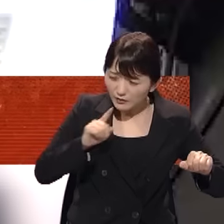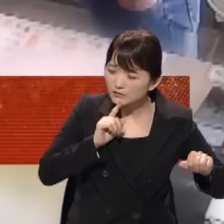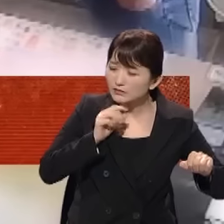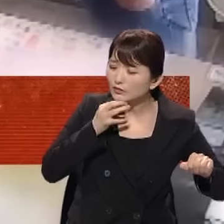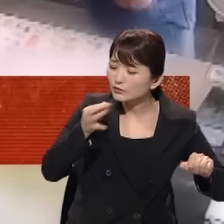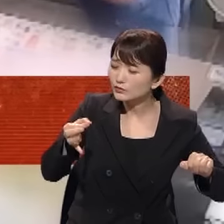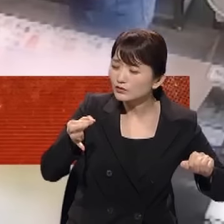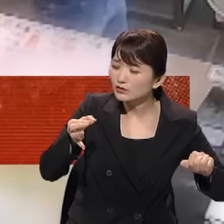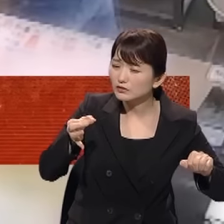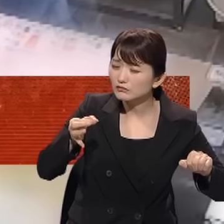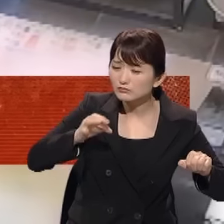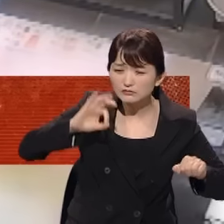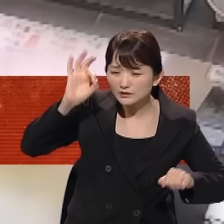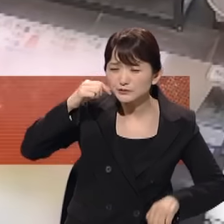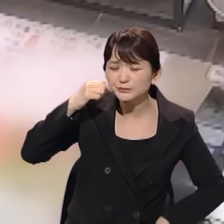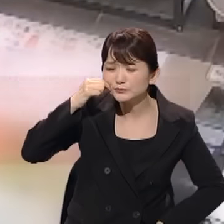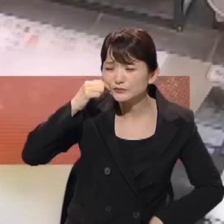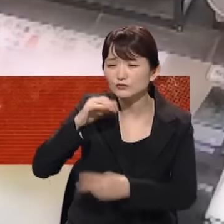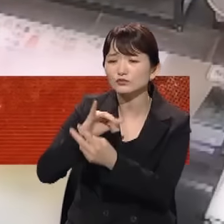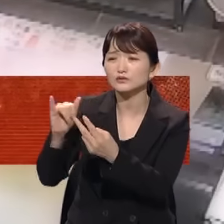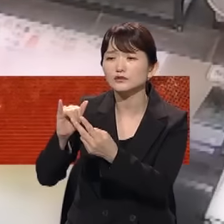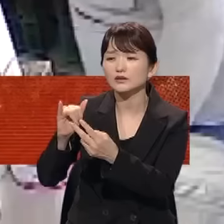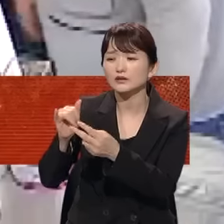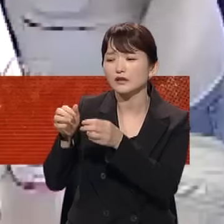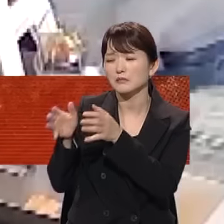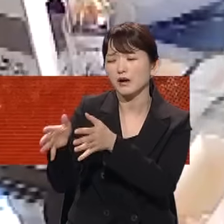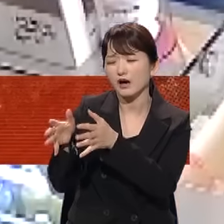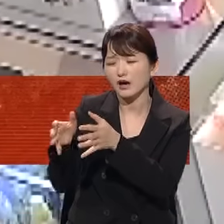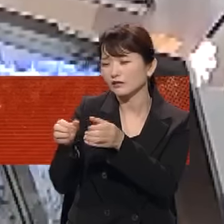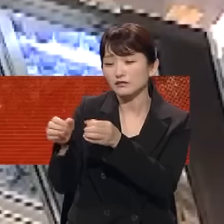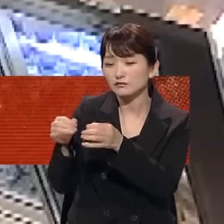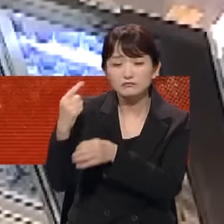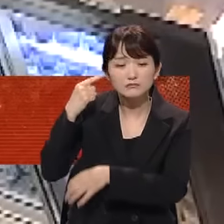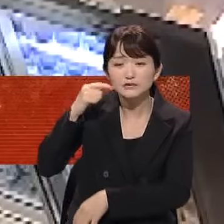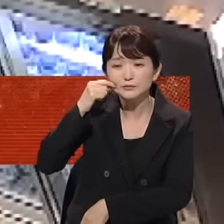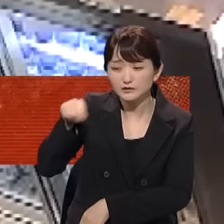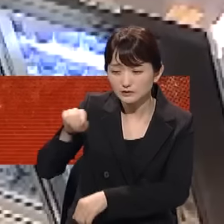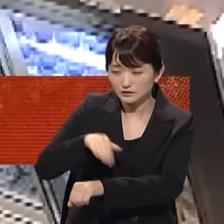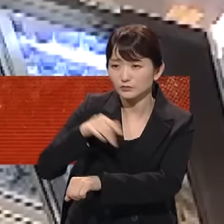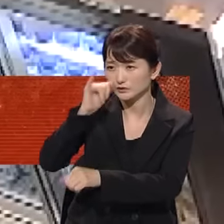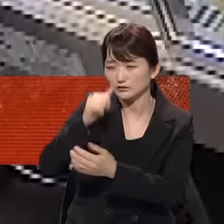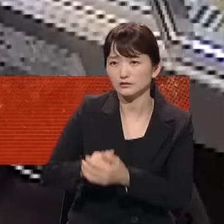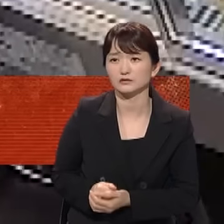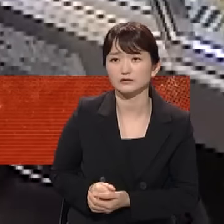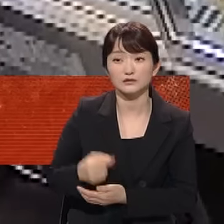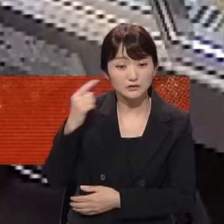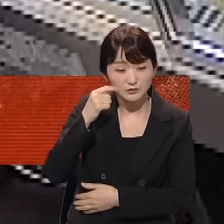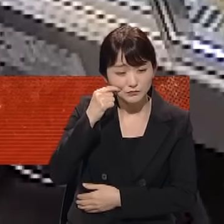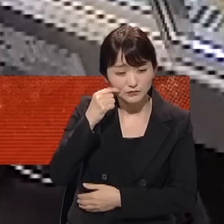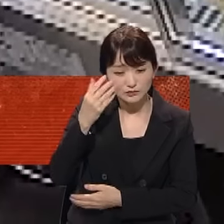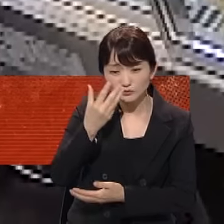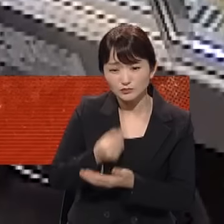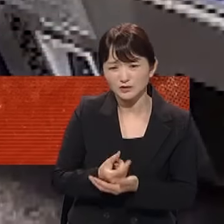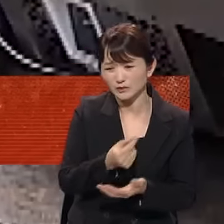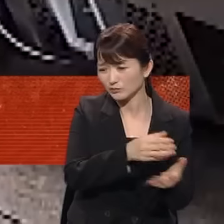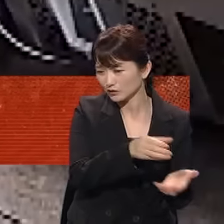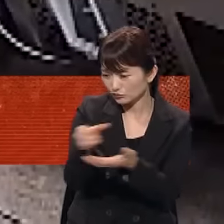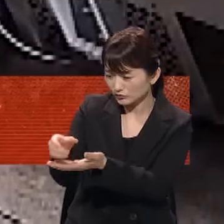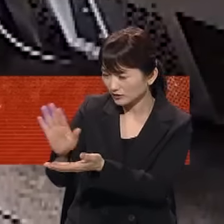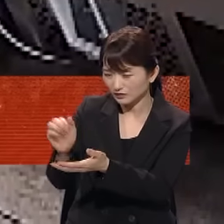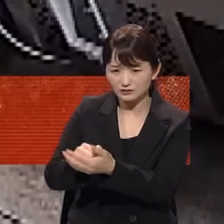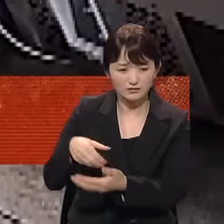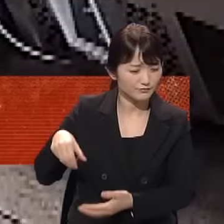아니에요. 못 들은 자신들이 잘못인 거죠. 저기서 못 들었다고 빨리 안 가져갔다고 저게 접는 게 있을 수 있는 일인가? 세상에 뭐